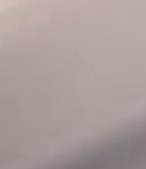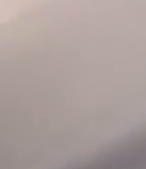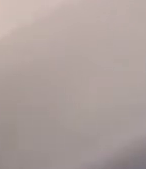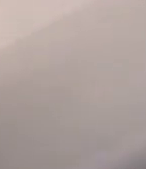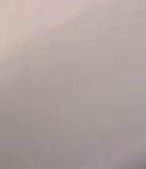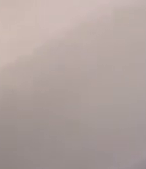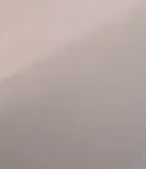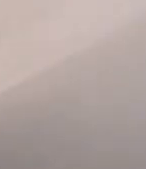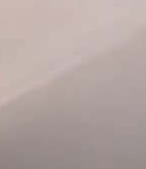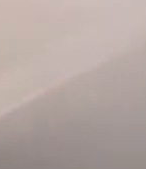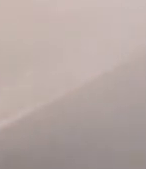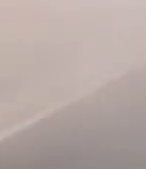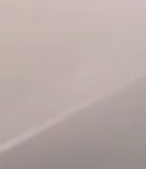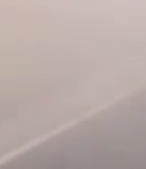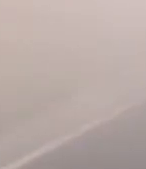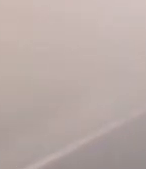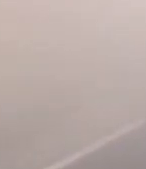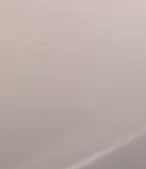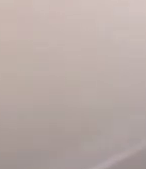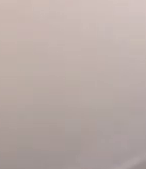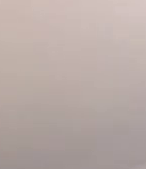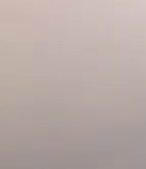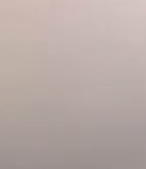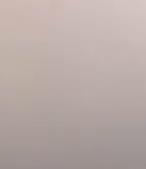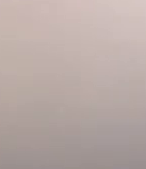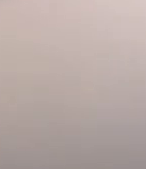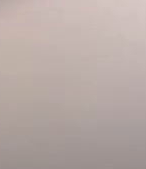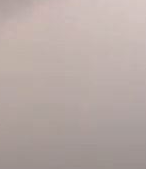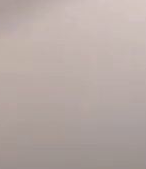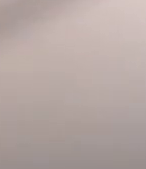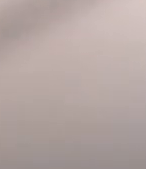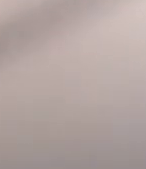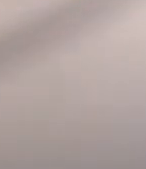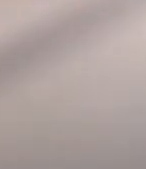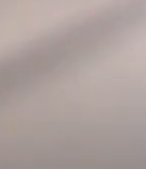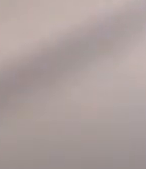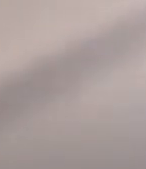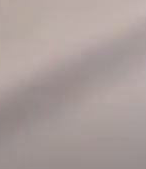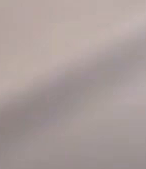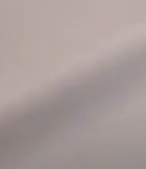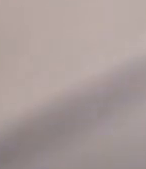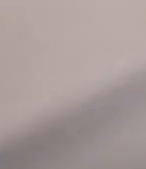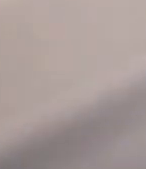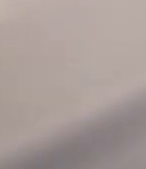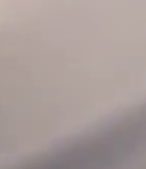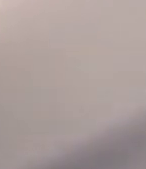channel. Para sa mga kapuso abroad, pwede nyo rin kaming makasama sa GMA Pinoy